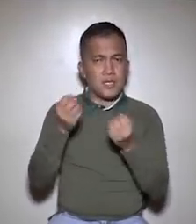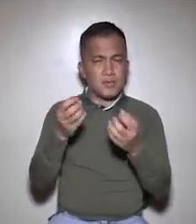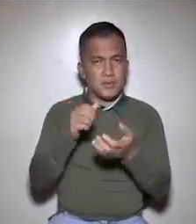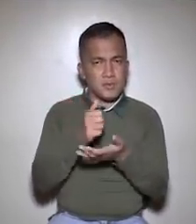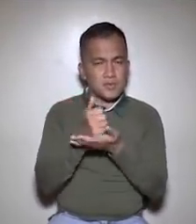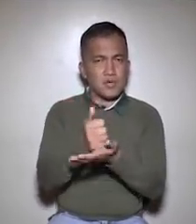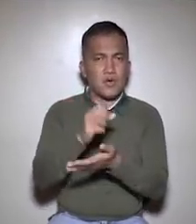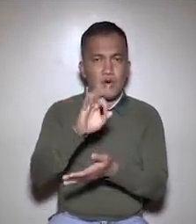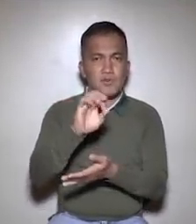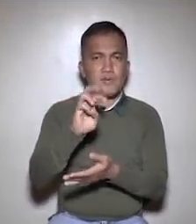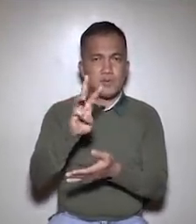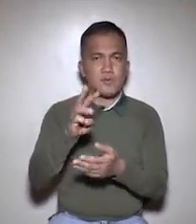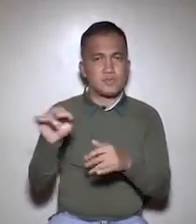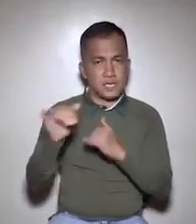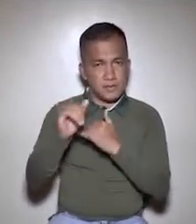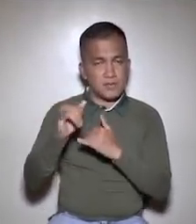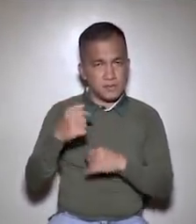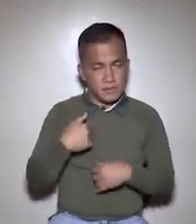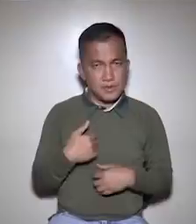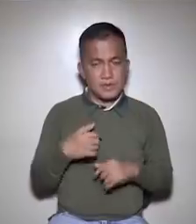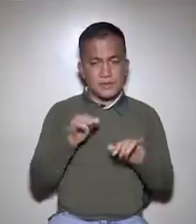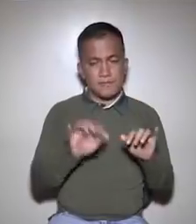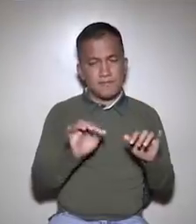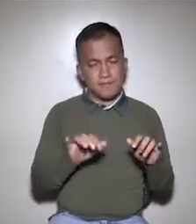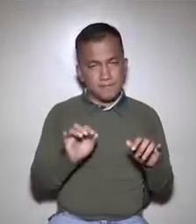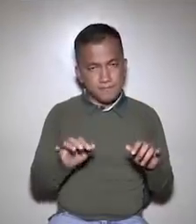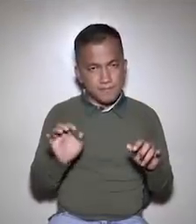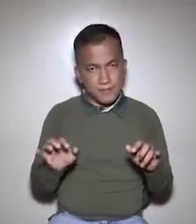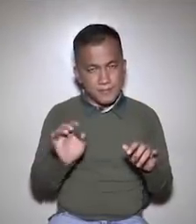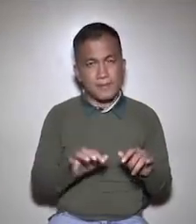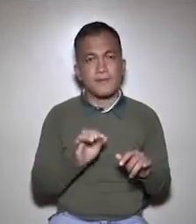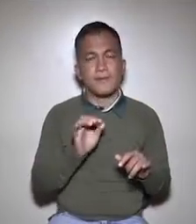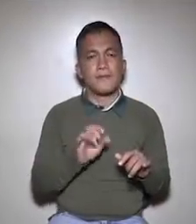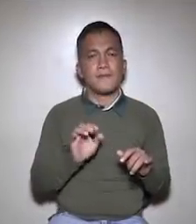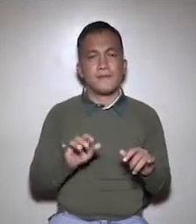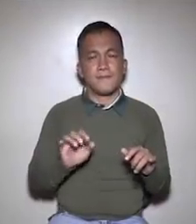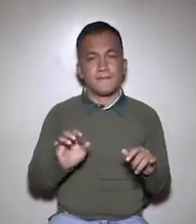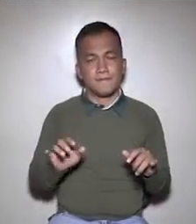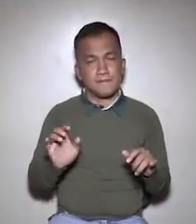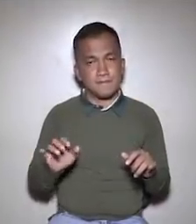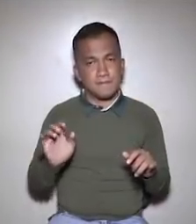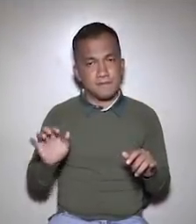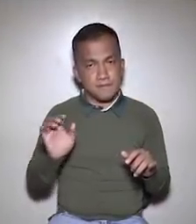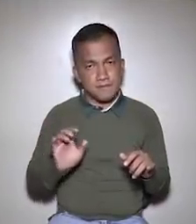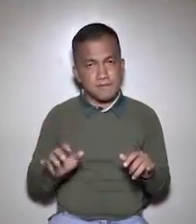Sana marami pa kayong matulungan. OFW, katulad ko.